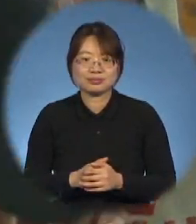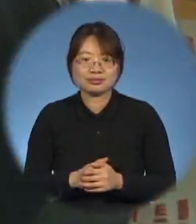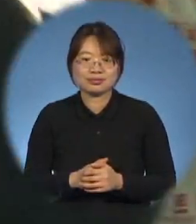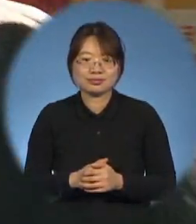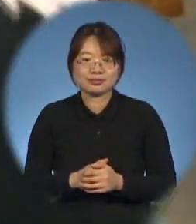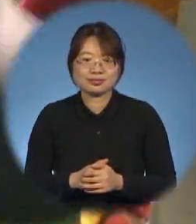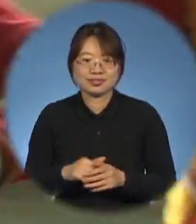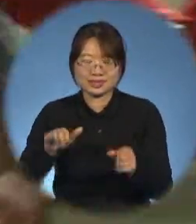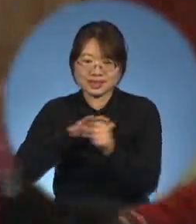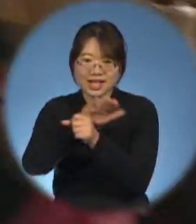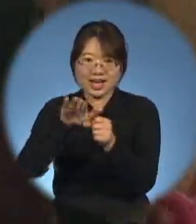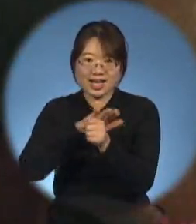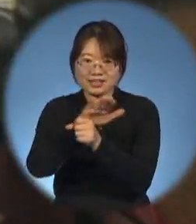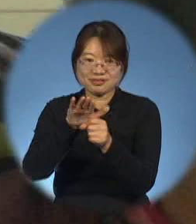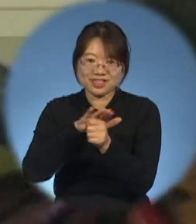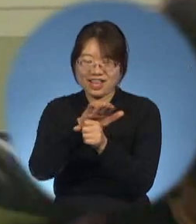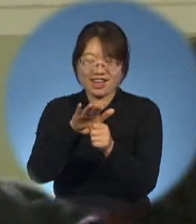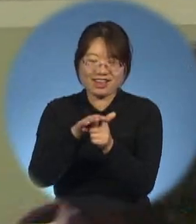팔아 해줘요